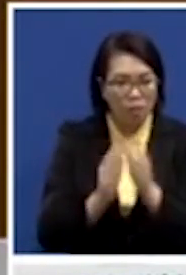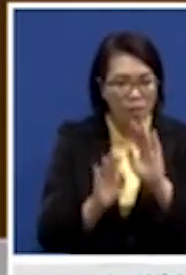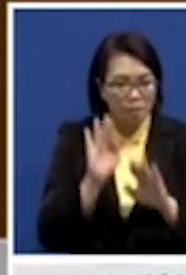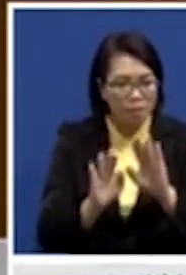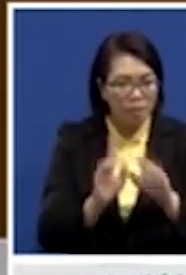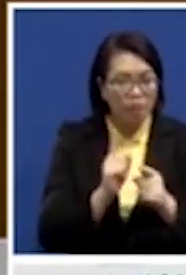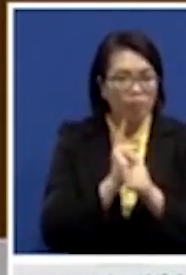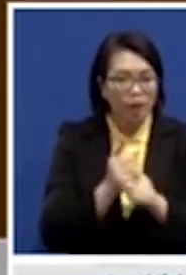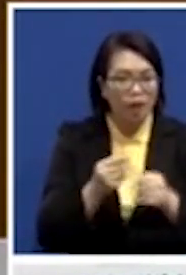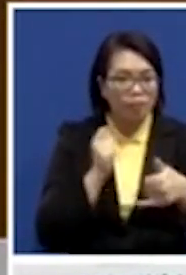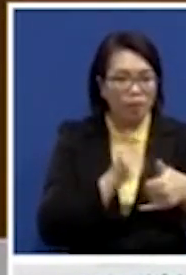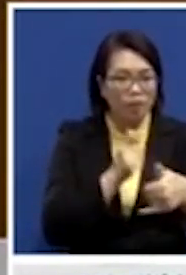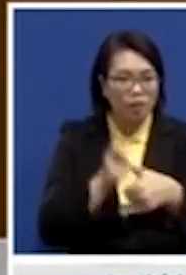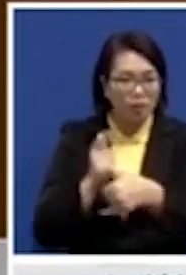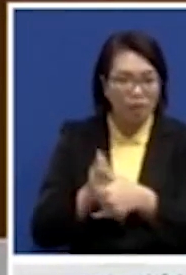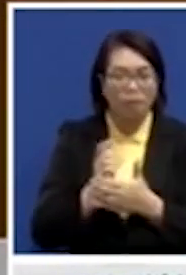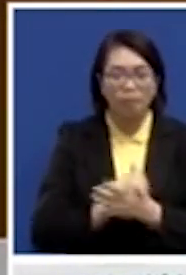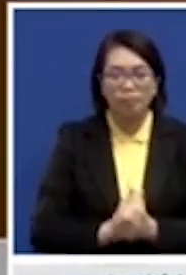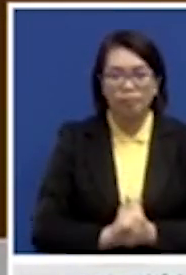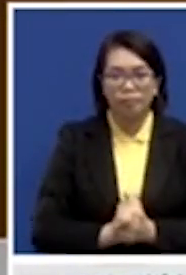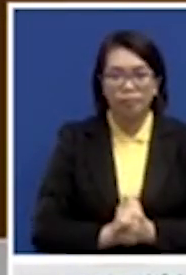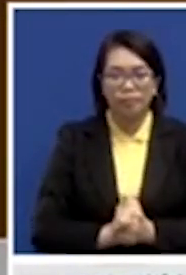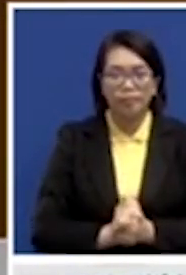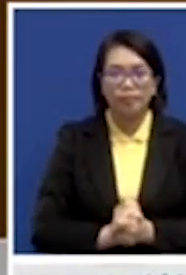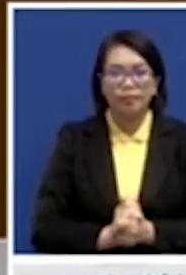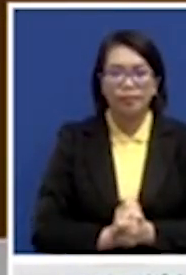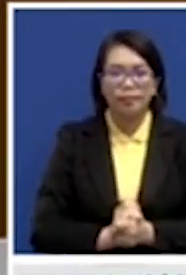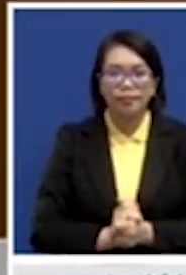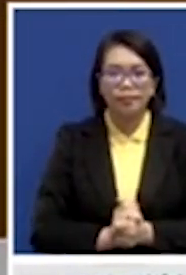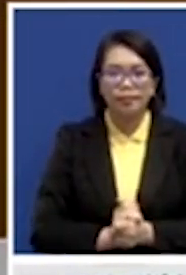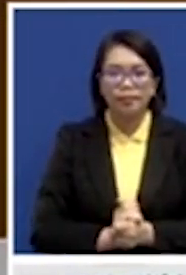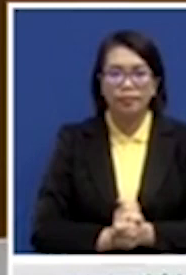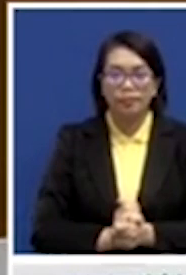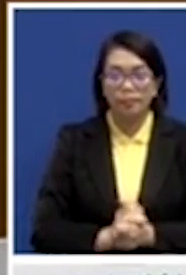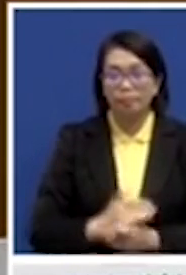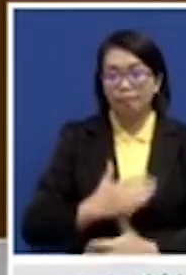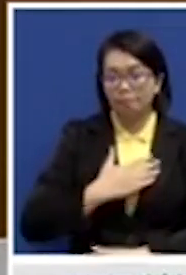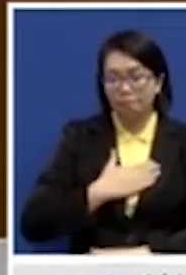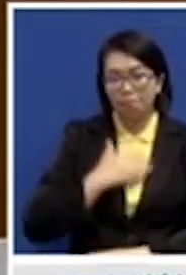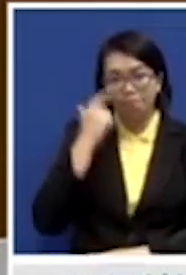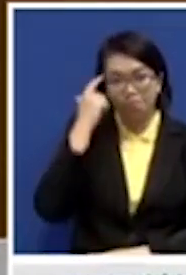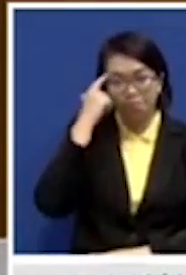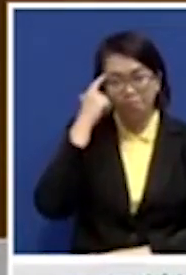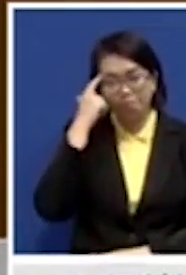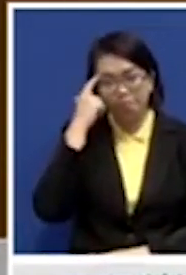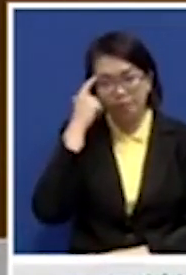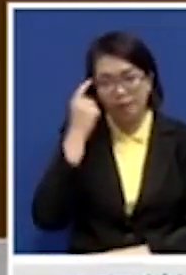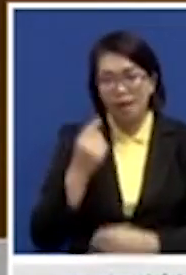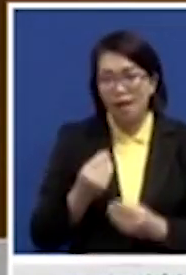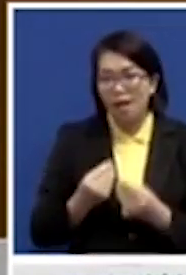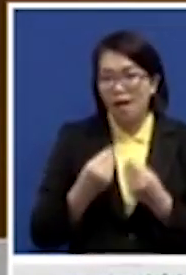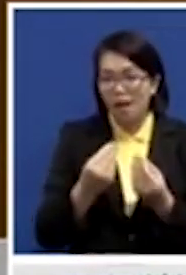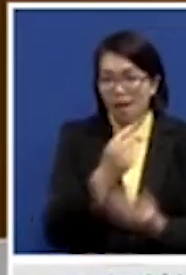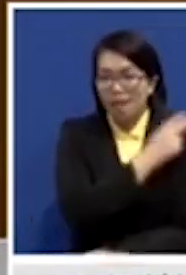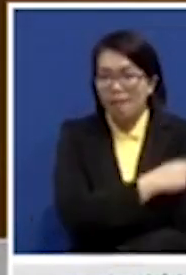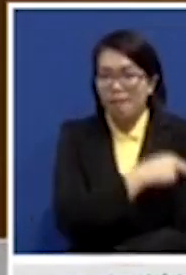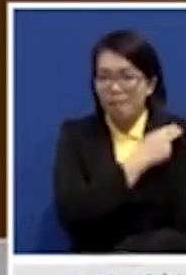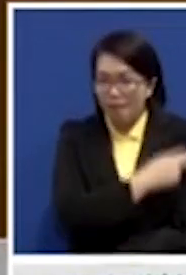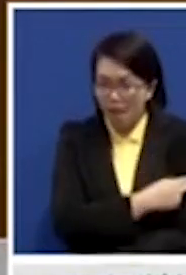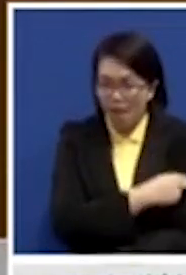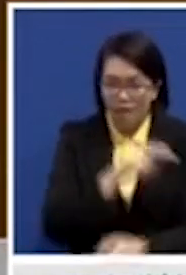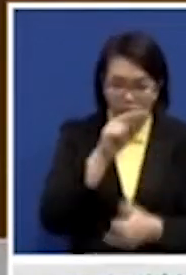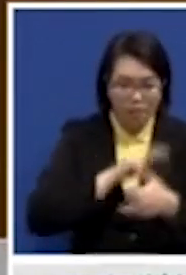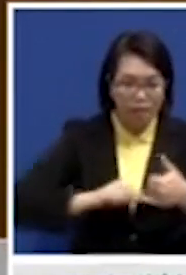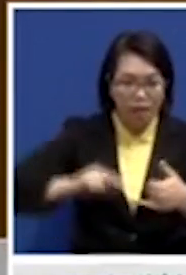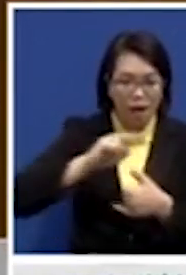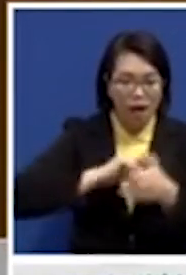ที่สำคัญที่สุดก็คือเมื่อเราสามารถที่ทำให้การแพทย์การรักษา